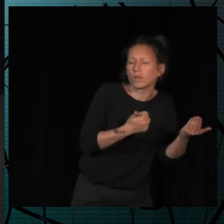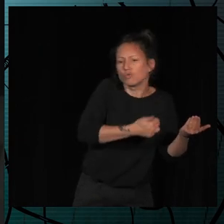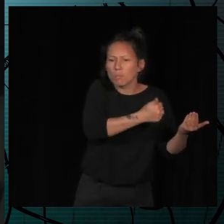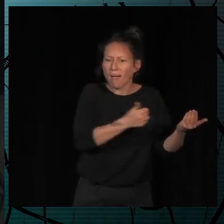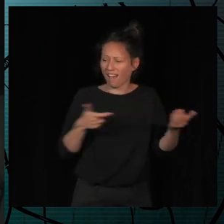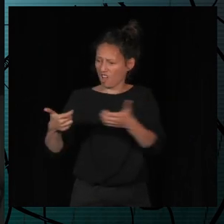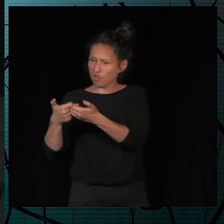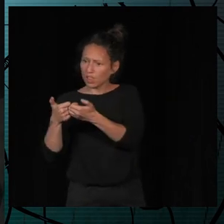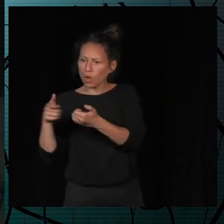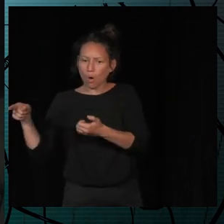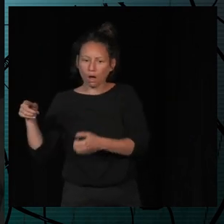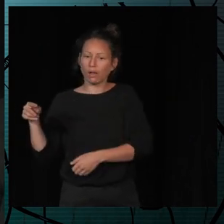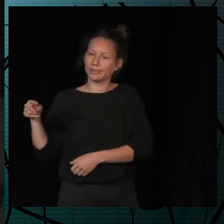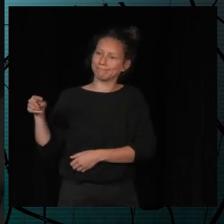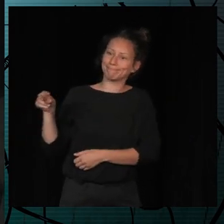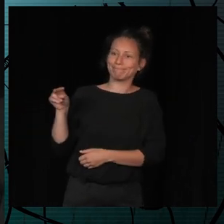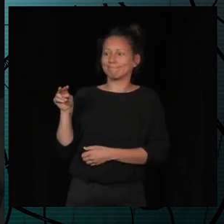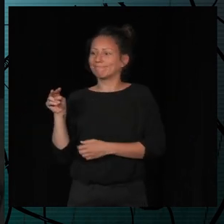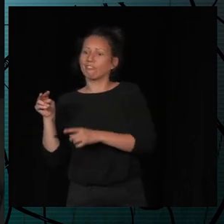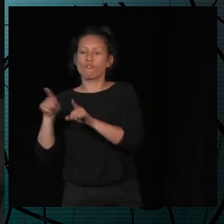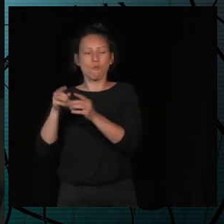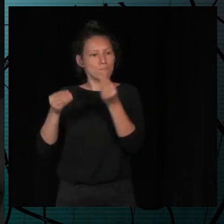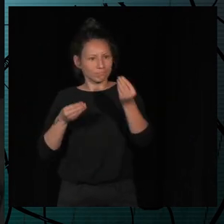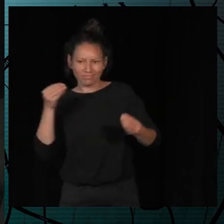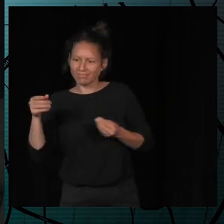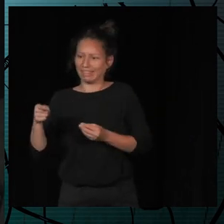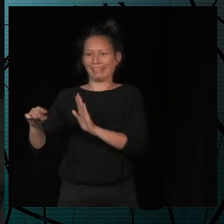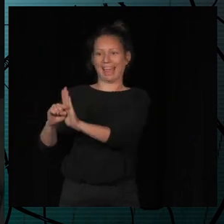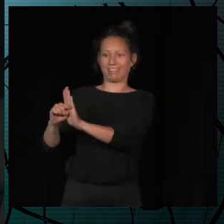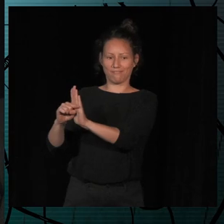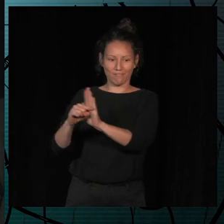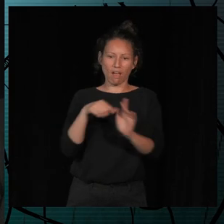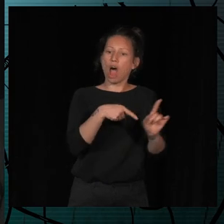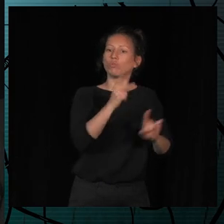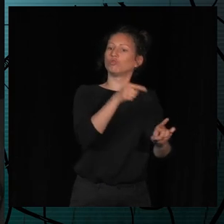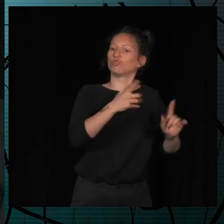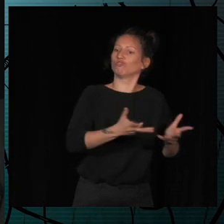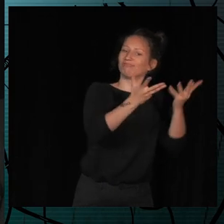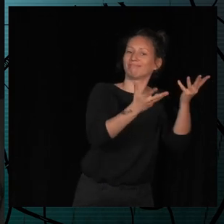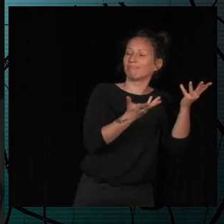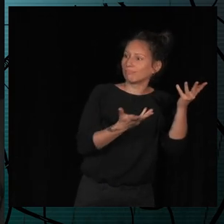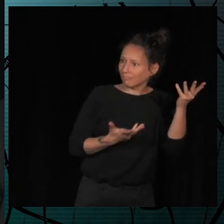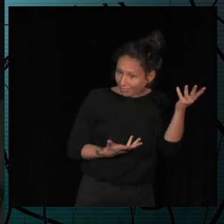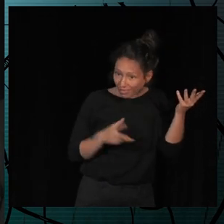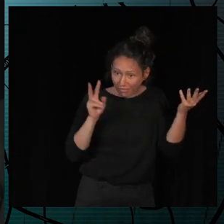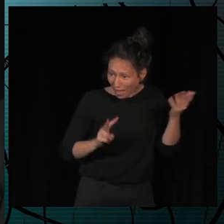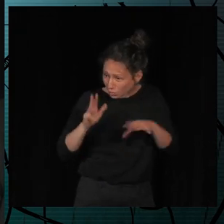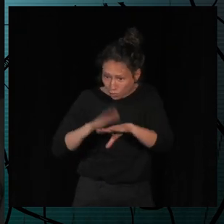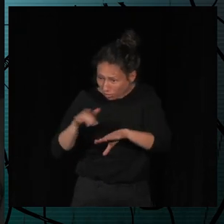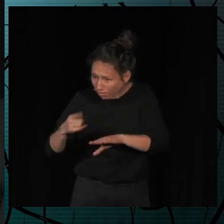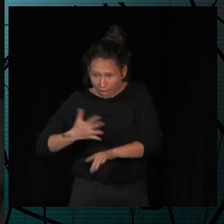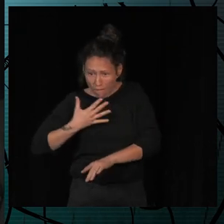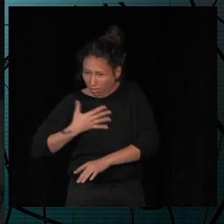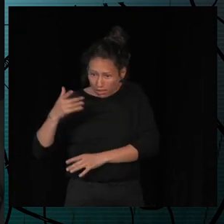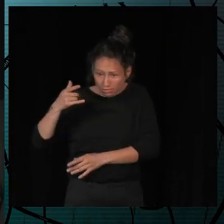encore du temps d'écran en plus et je pourrais vous parler après que le résultat est finalement très étonnant euh donc voilà donc c'est